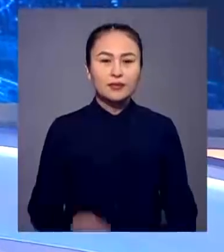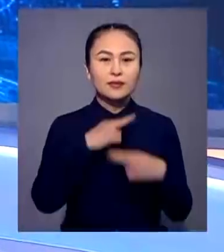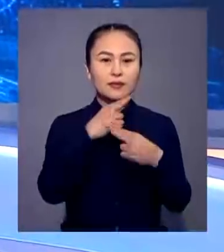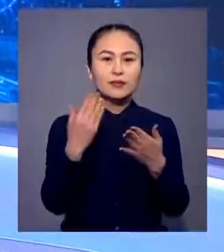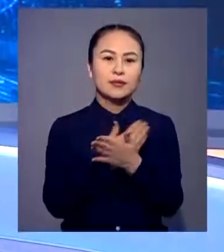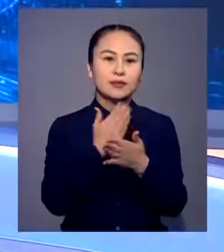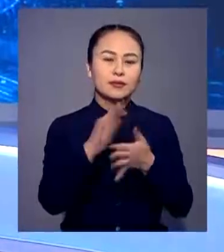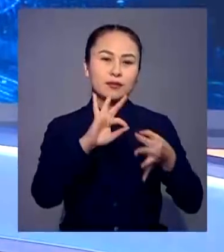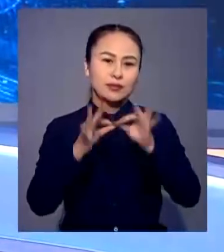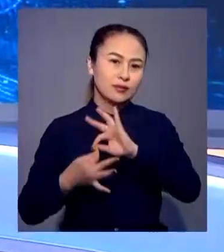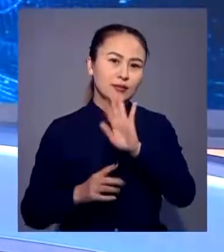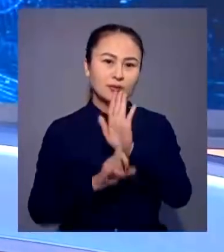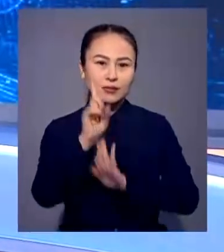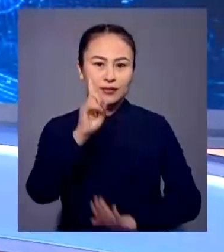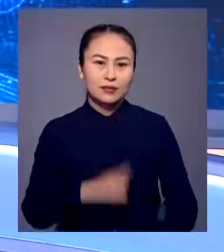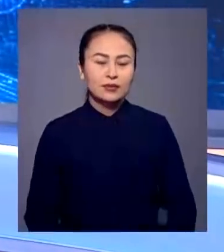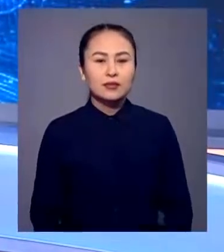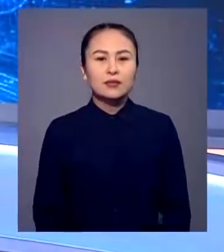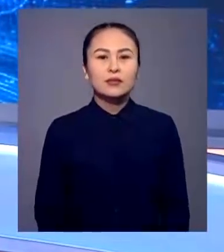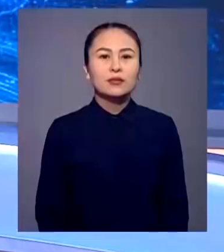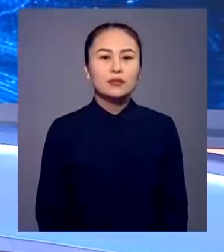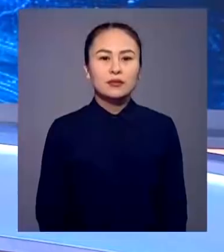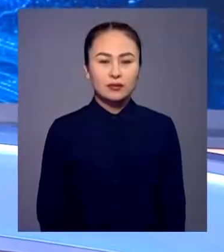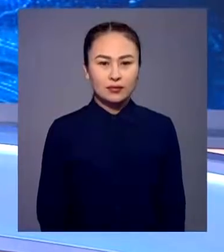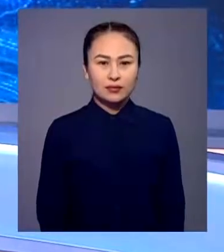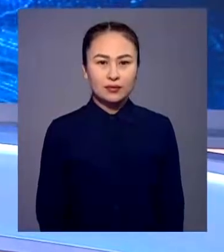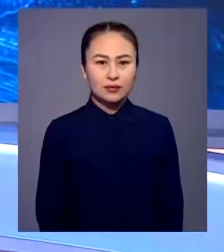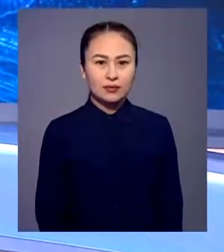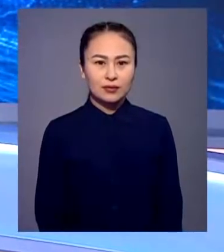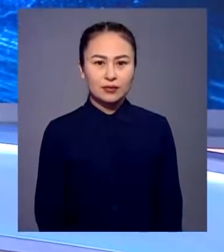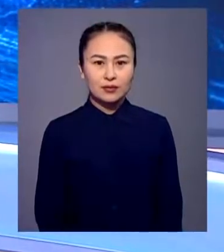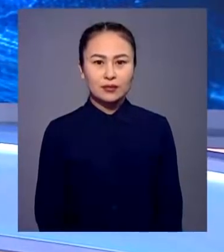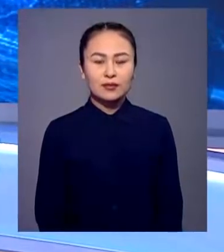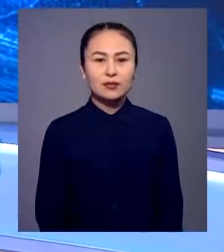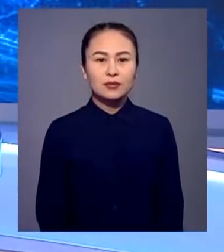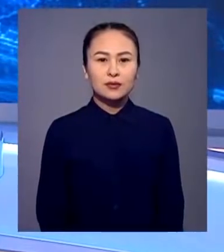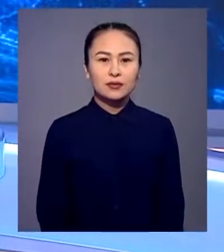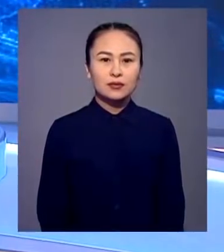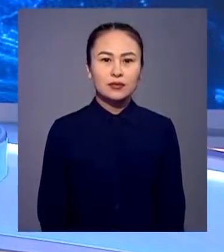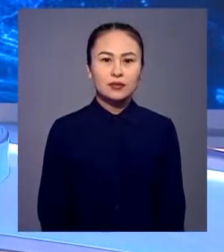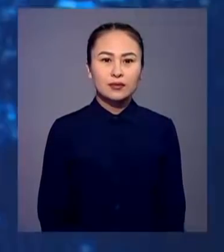Назарларыңызда жаңалықтар, студияда Жамбыл Зинолла және сурд аудармашы әріптесім Жанбота Сәрсенбаева.